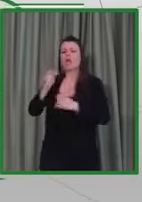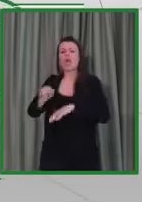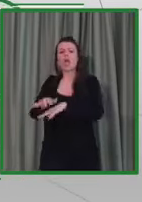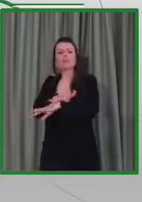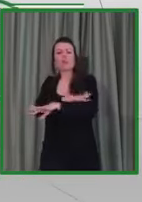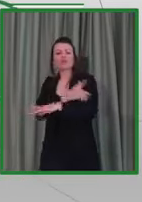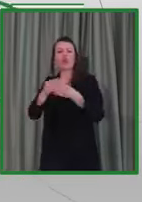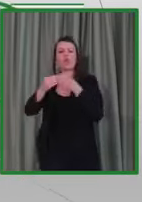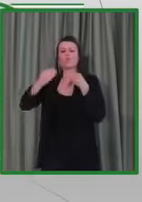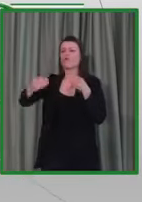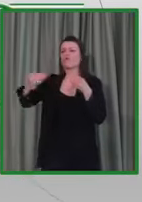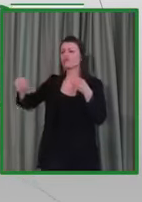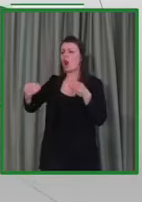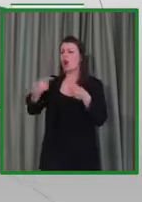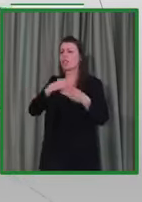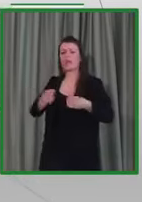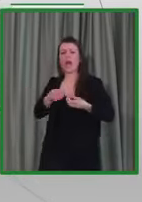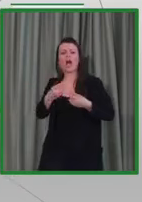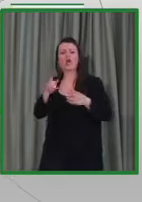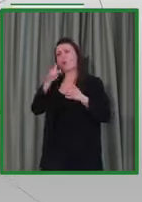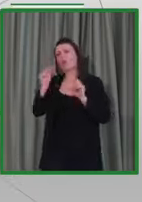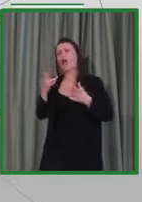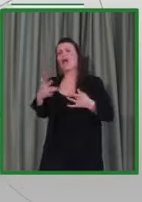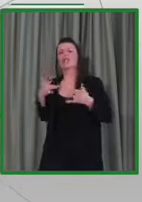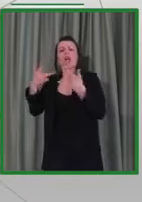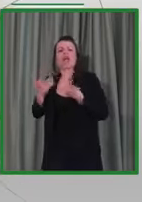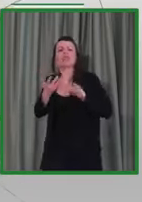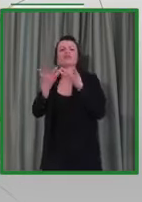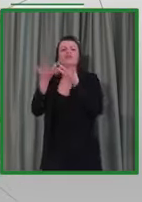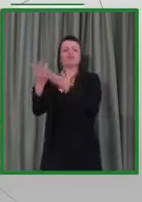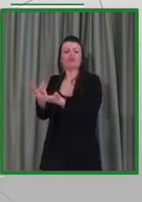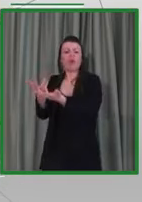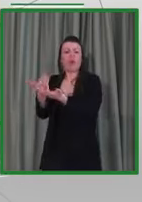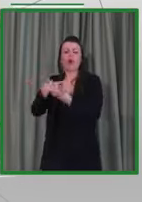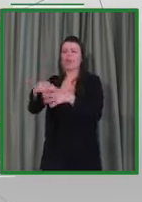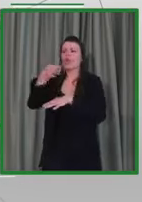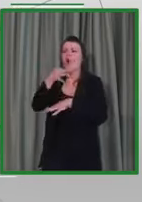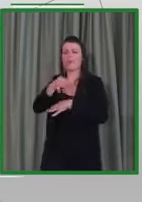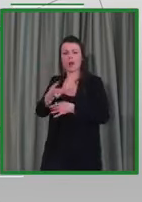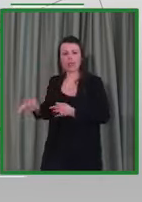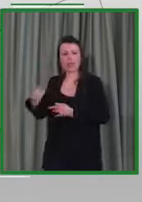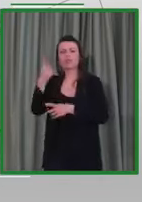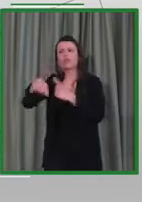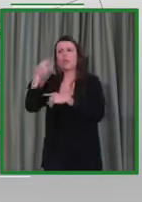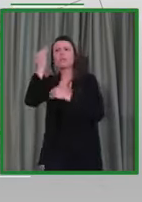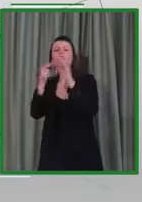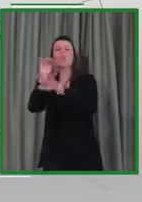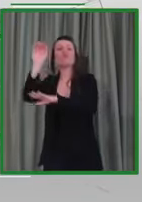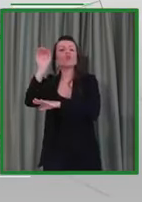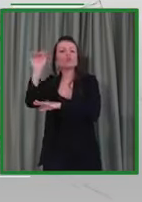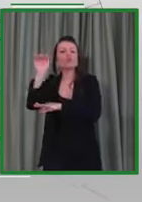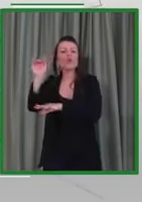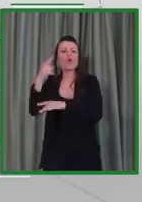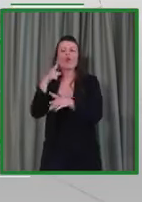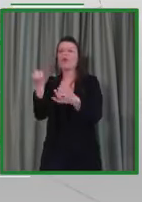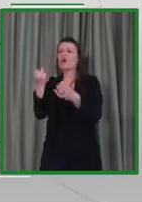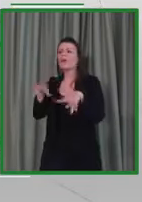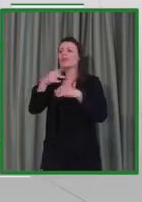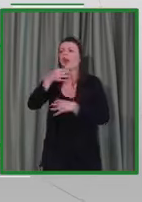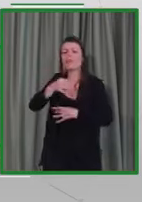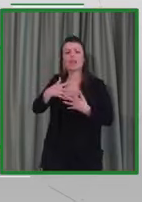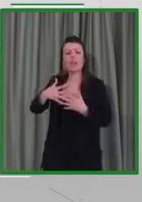competenza ma già stiamo lavorando sul futuro sul tema della riabilitazione respiratoria sulle sui reparti covi su come